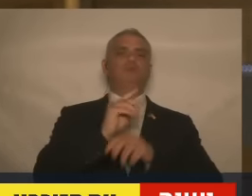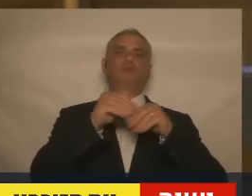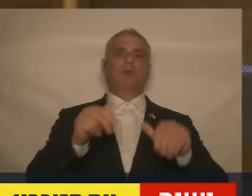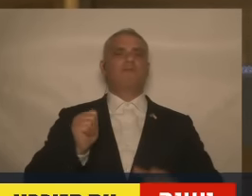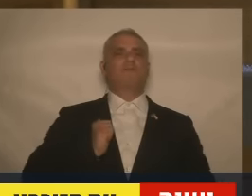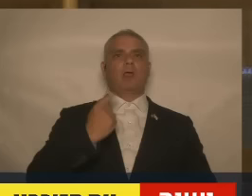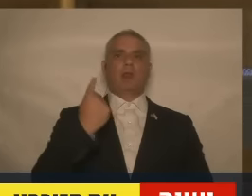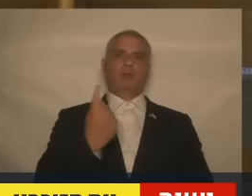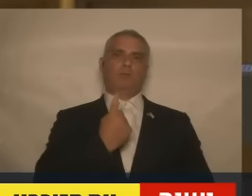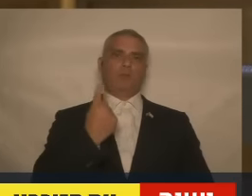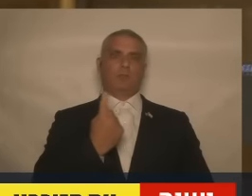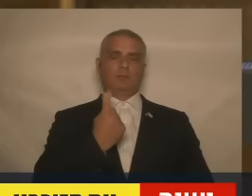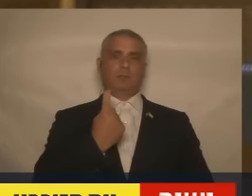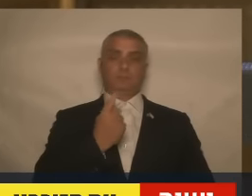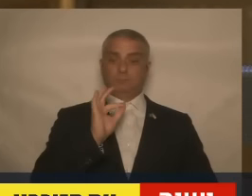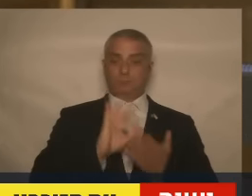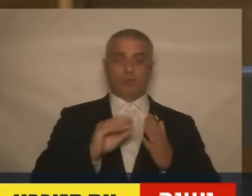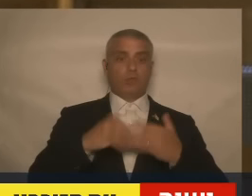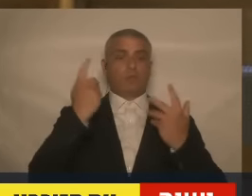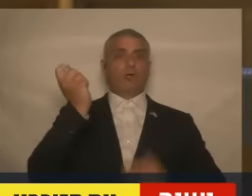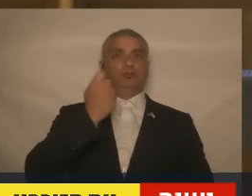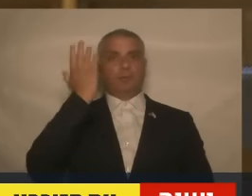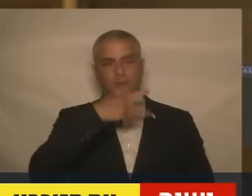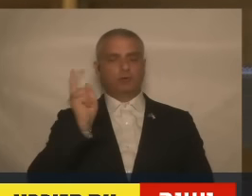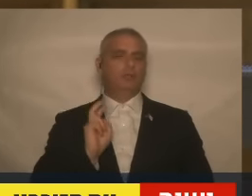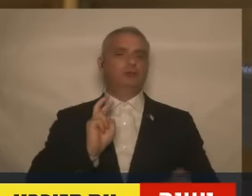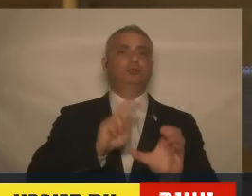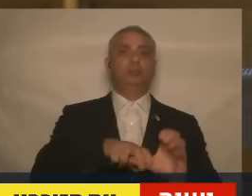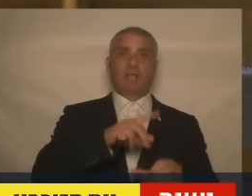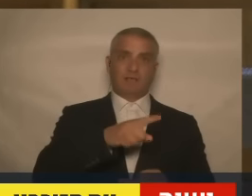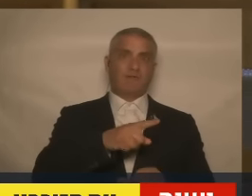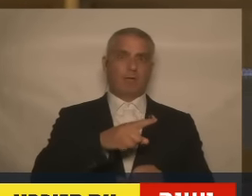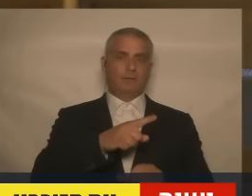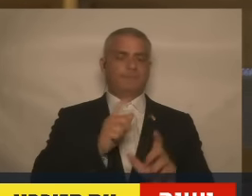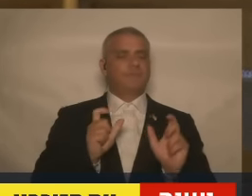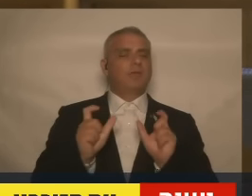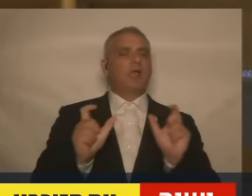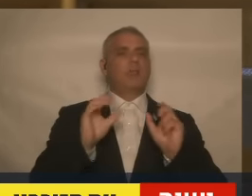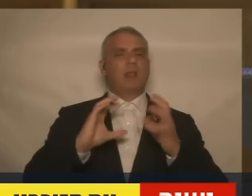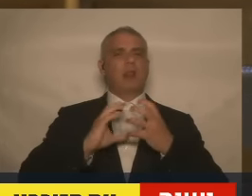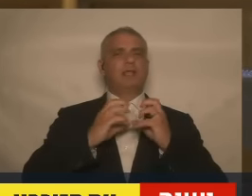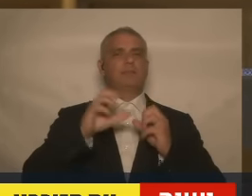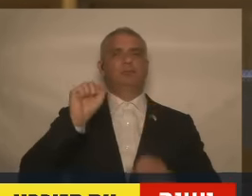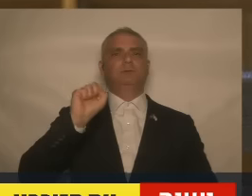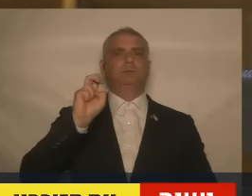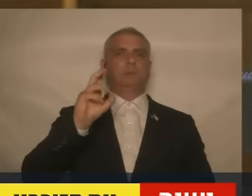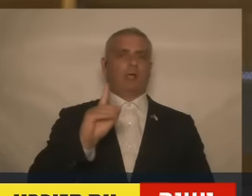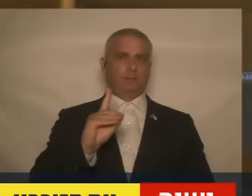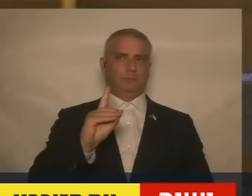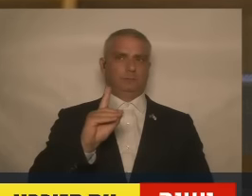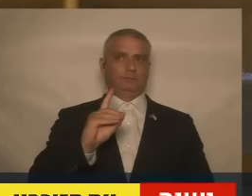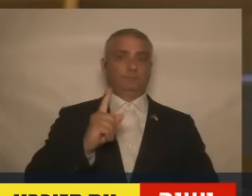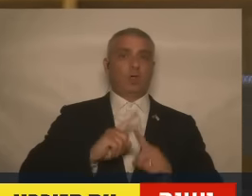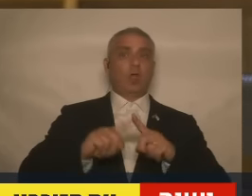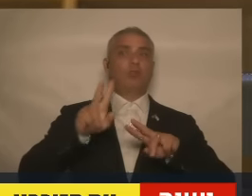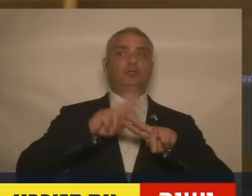וחיילת בודדה. בבוקר השבת השחורה השתתפה רוז בהגנה על קיבוץ סעד.